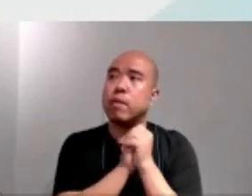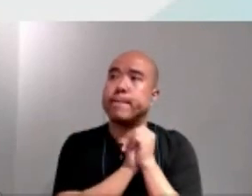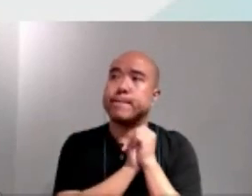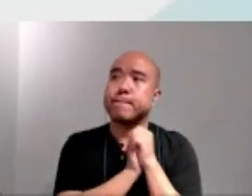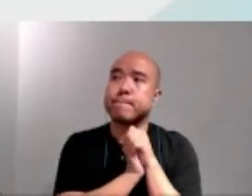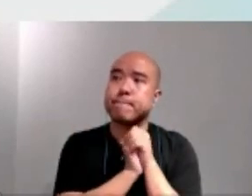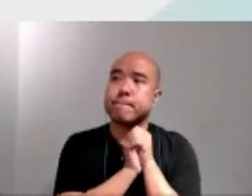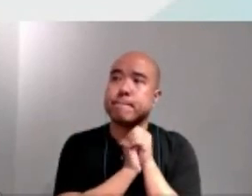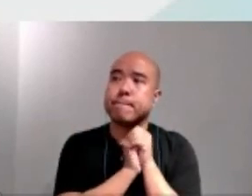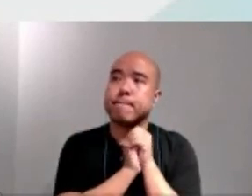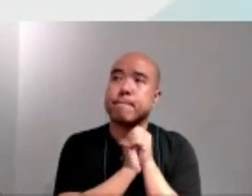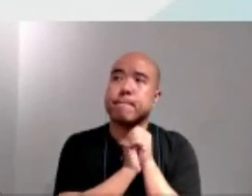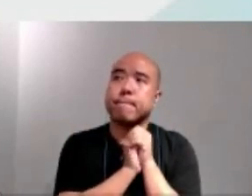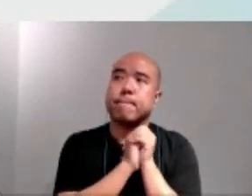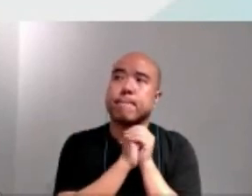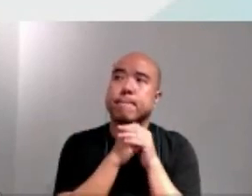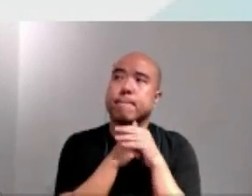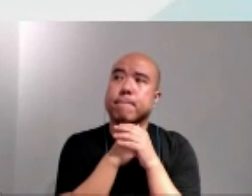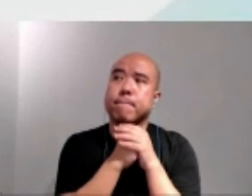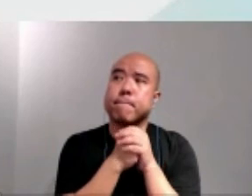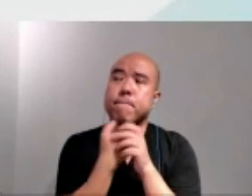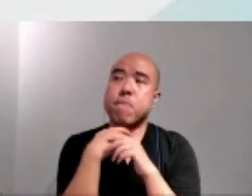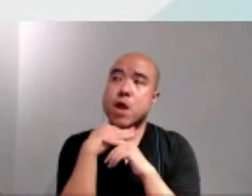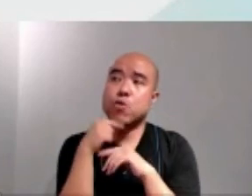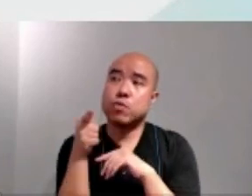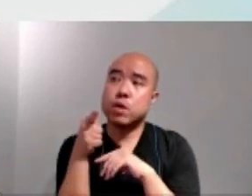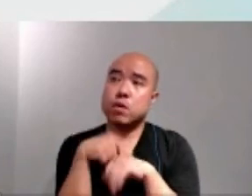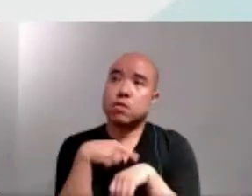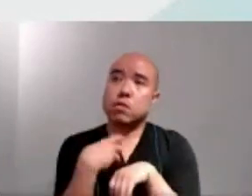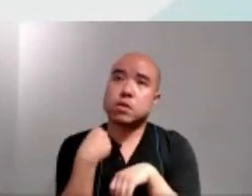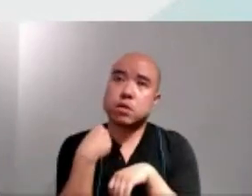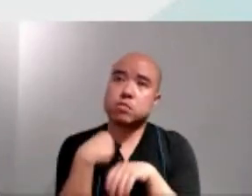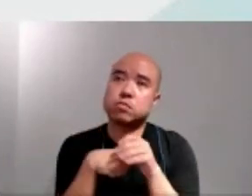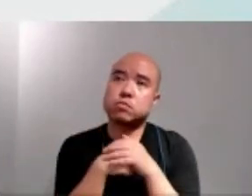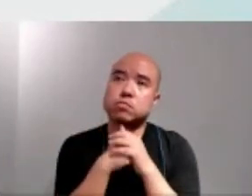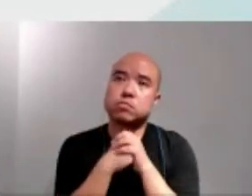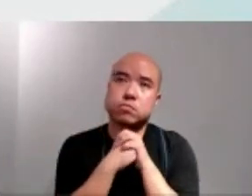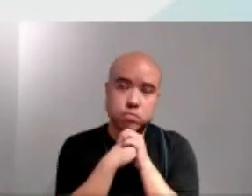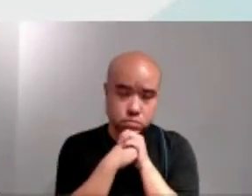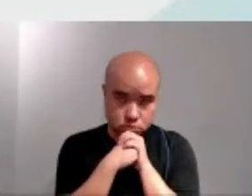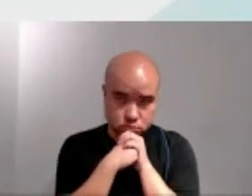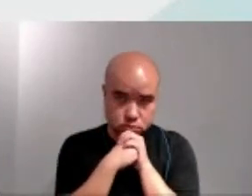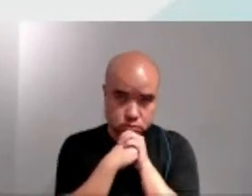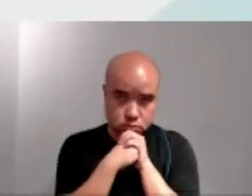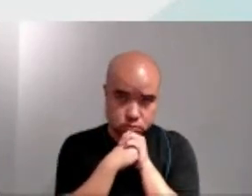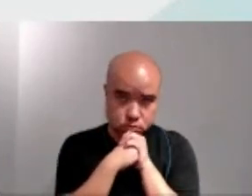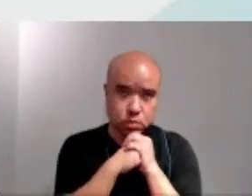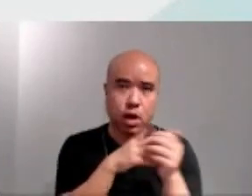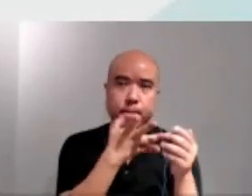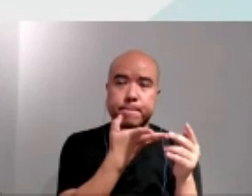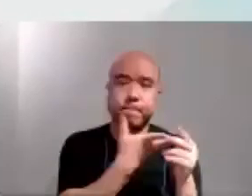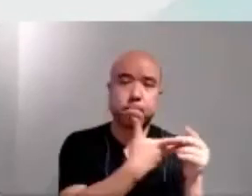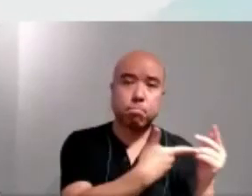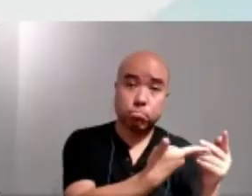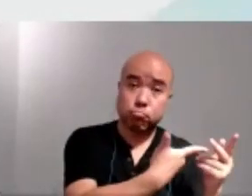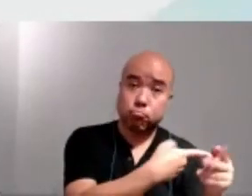事。当你能量或者当你的power 越大的时候， responsibility 就应该越大。我就会选这个，那